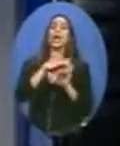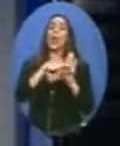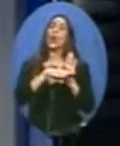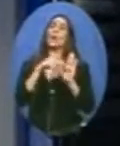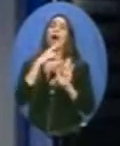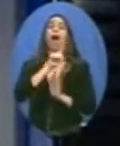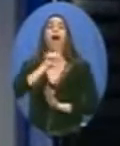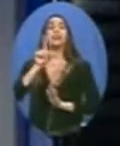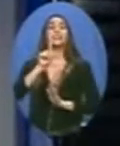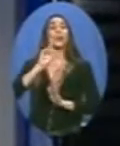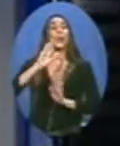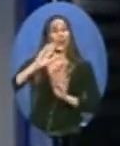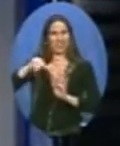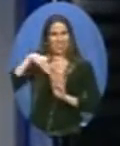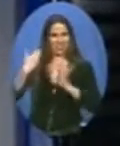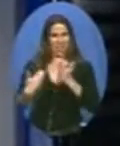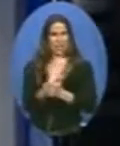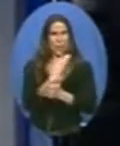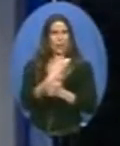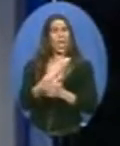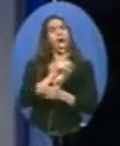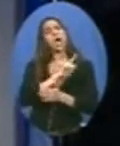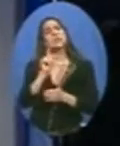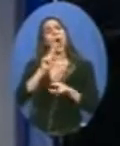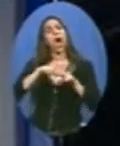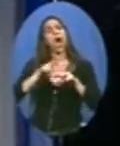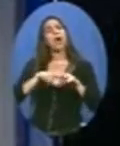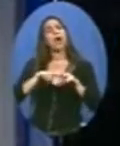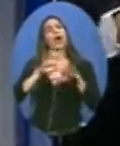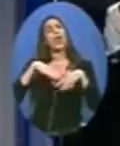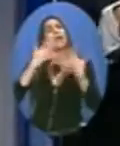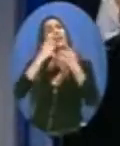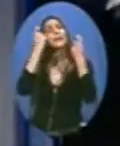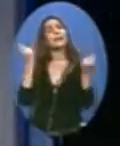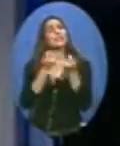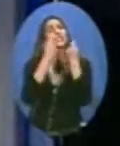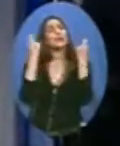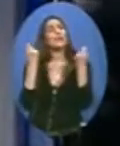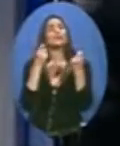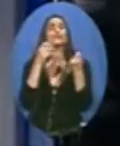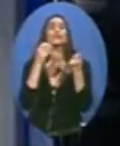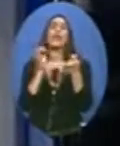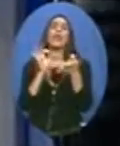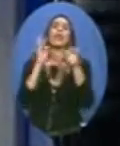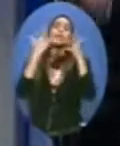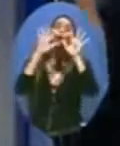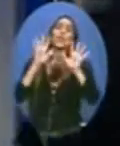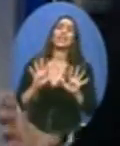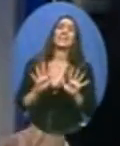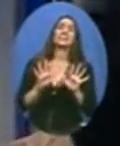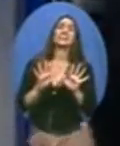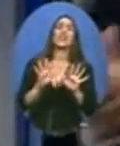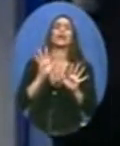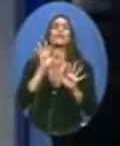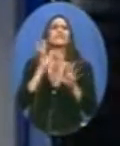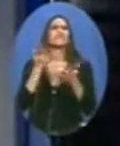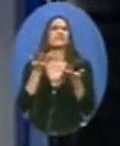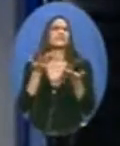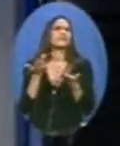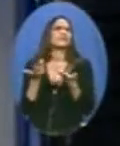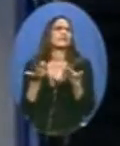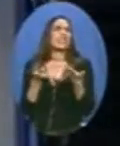שאסור אחרי חדשות היום לתת פרסומות לתוכניות טלוויזיה של החם. כן.